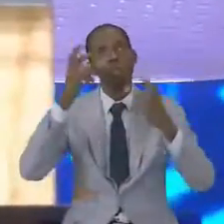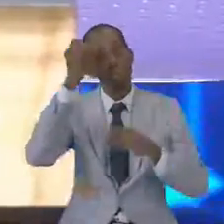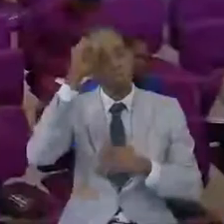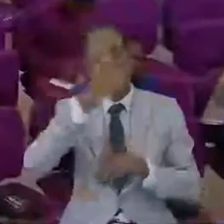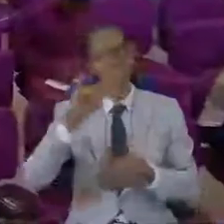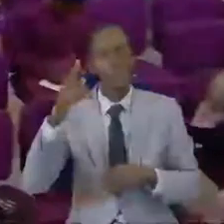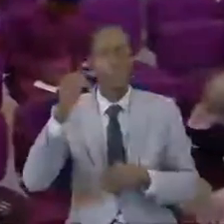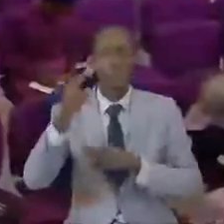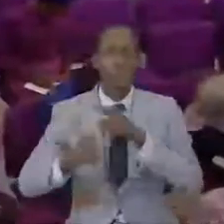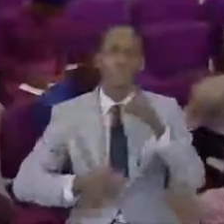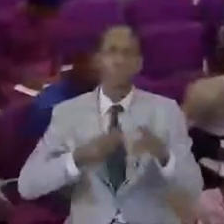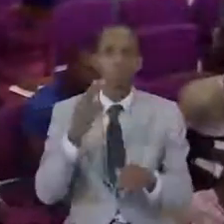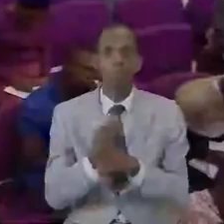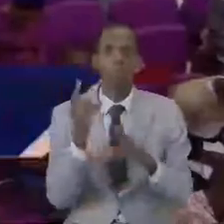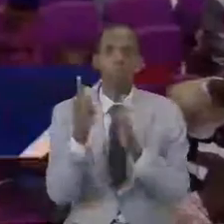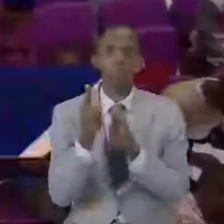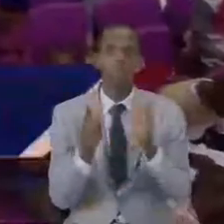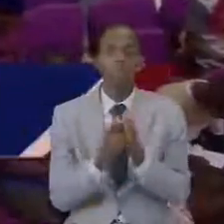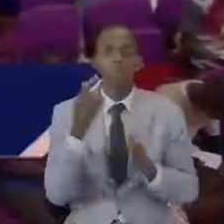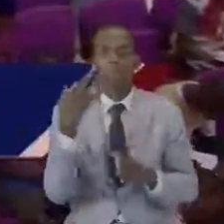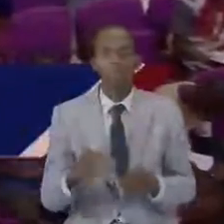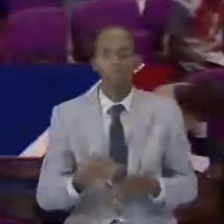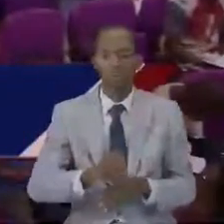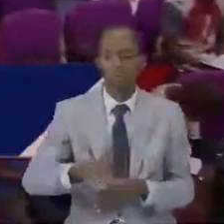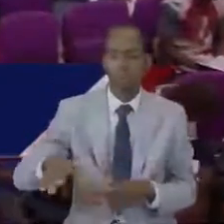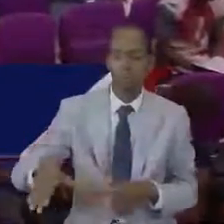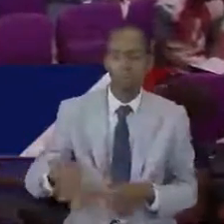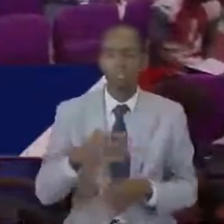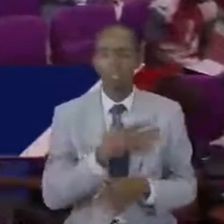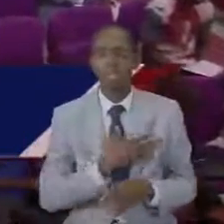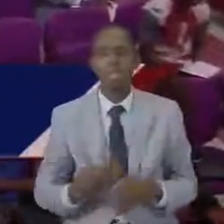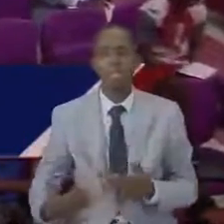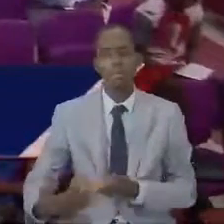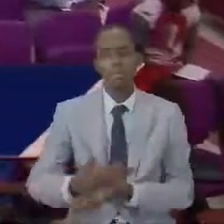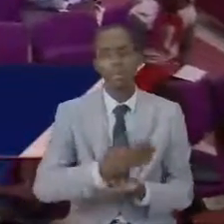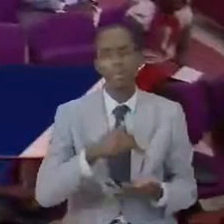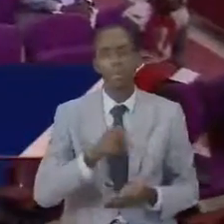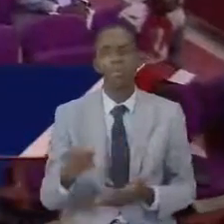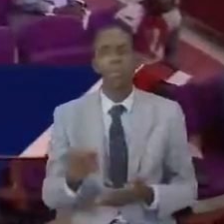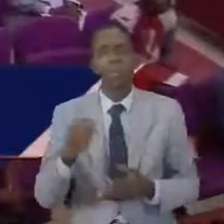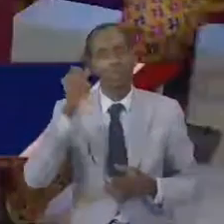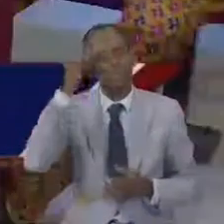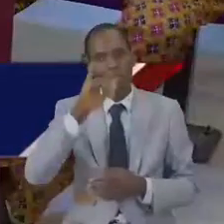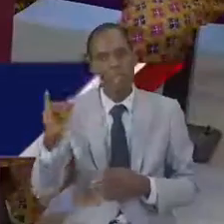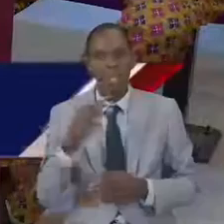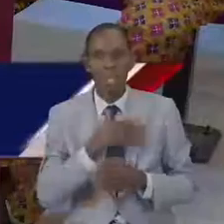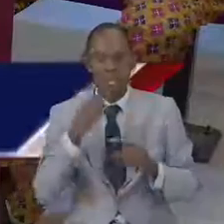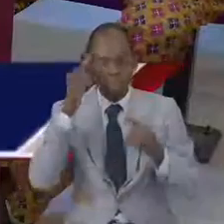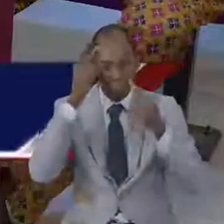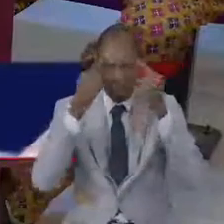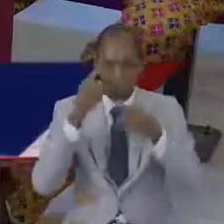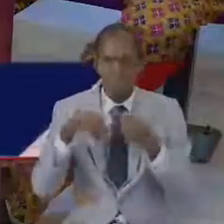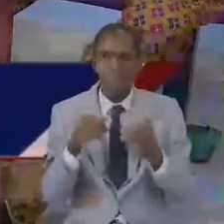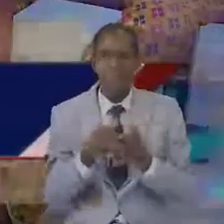intitulé la compréhension de la loi universelle de semer et de moissonner vous pensez